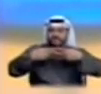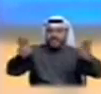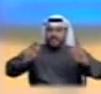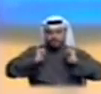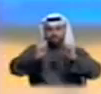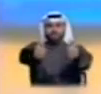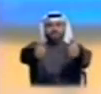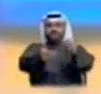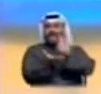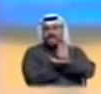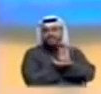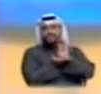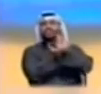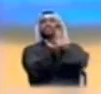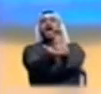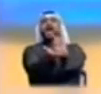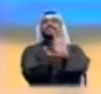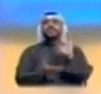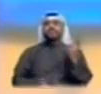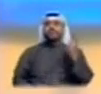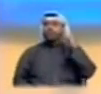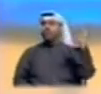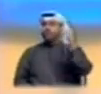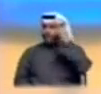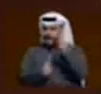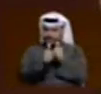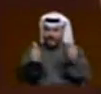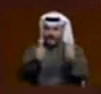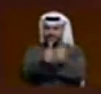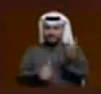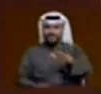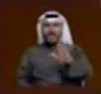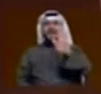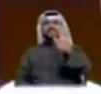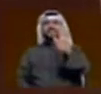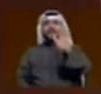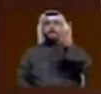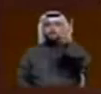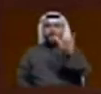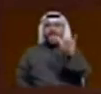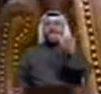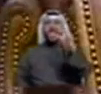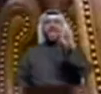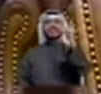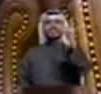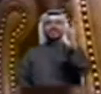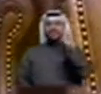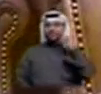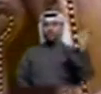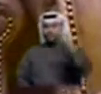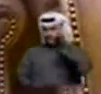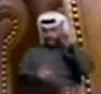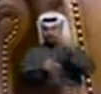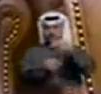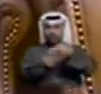الأفريقية الشيخ صباح الخالد الحامر الصباح اليوم اجتماعا لمجلس أمناء الجائزة في قصر بيان. وأكد الشيخ صباح الخالد الحامر الصباح أن